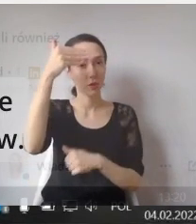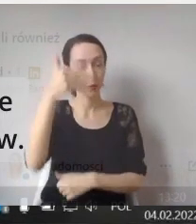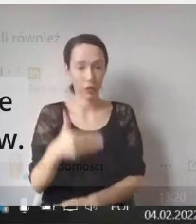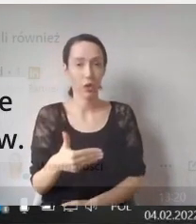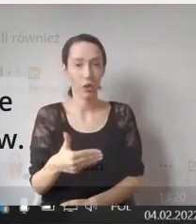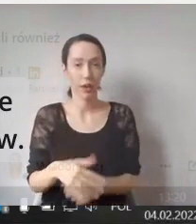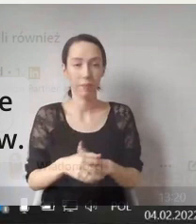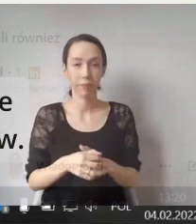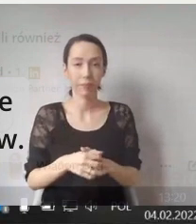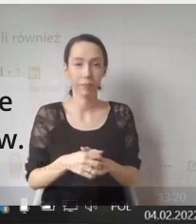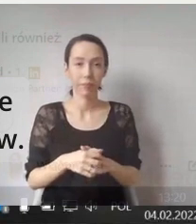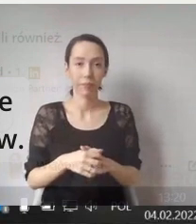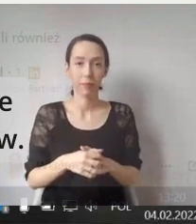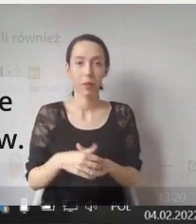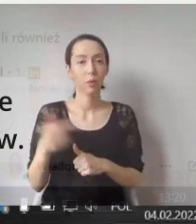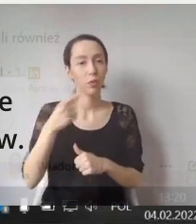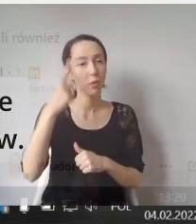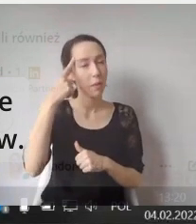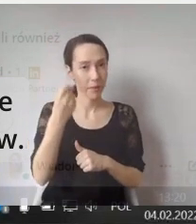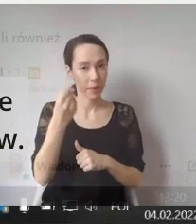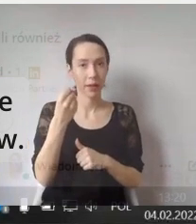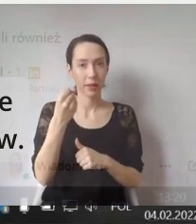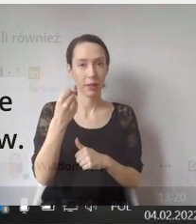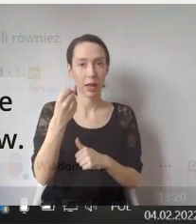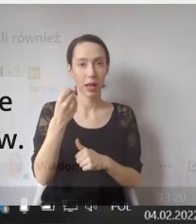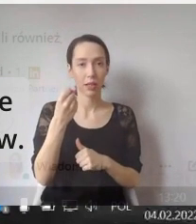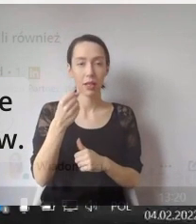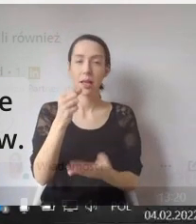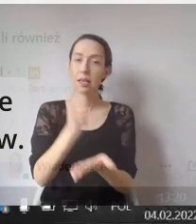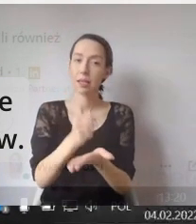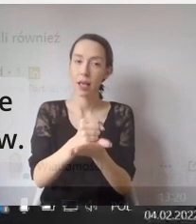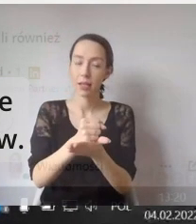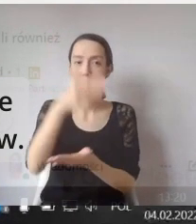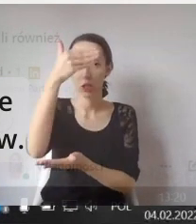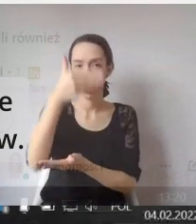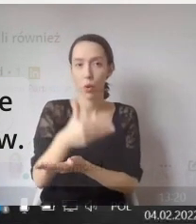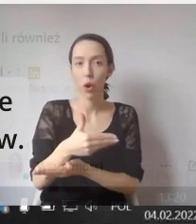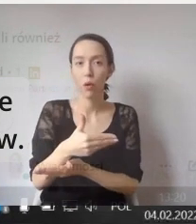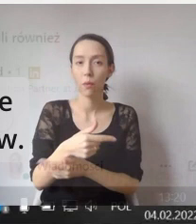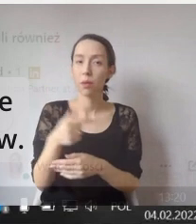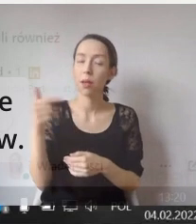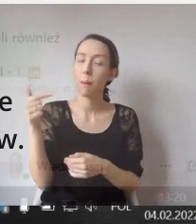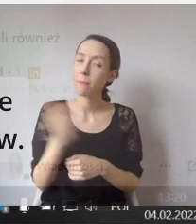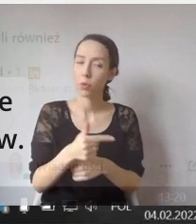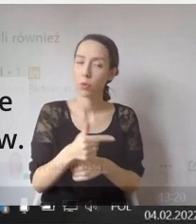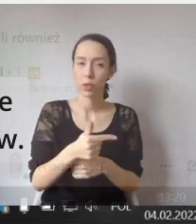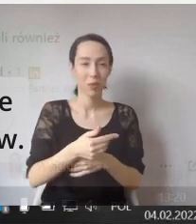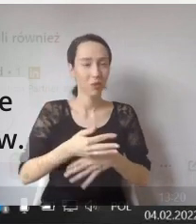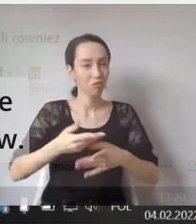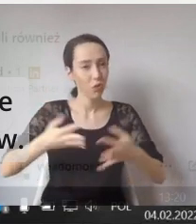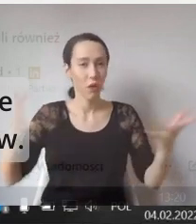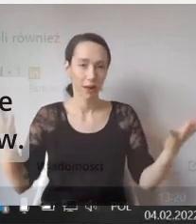już tutaj powinniśmy pamiętać o właśnie tej zasadzie, że profil powinien być czytelny i jasny dla